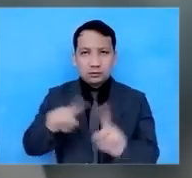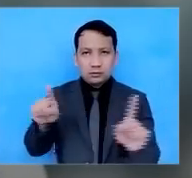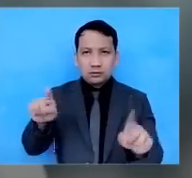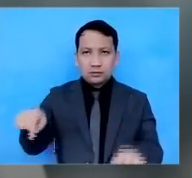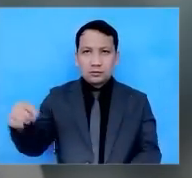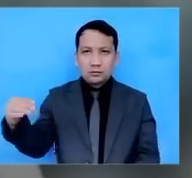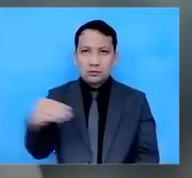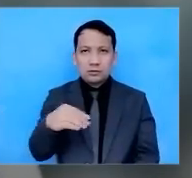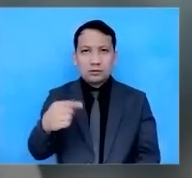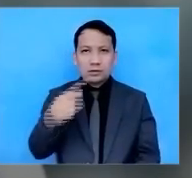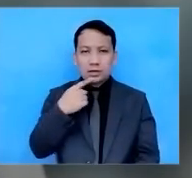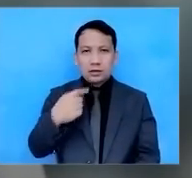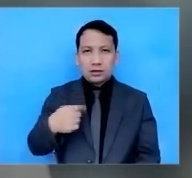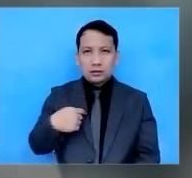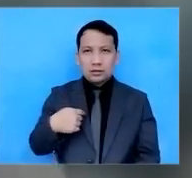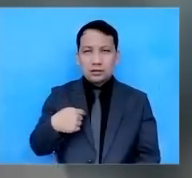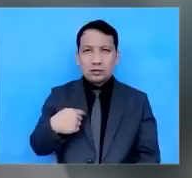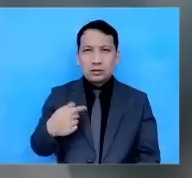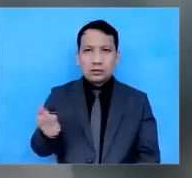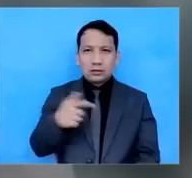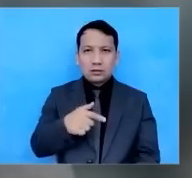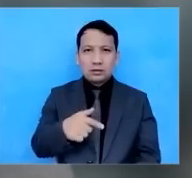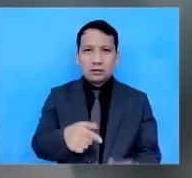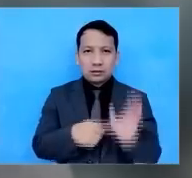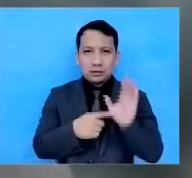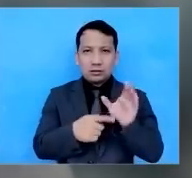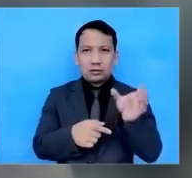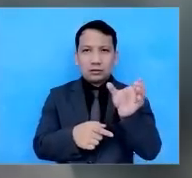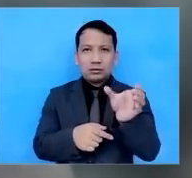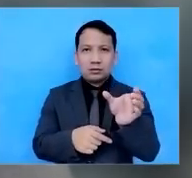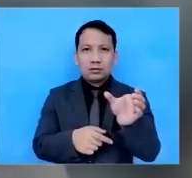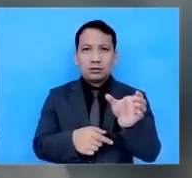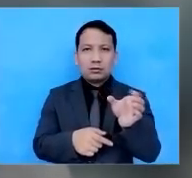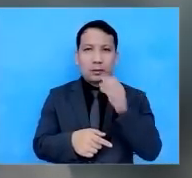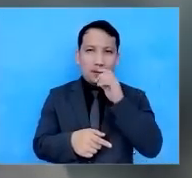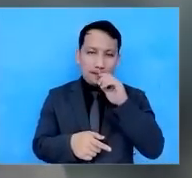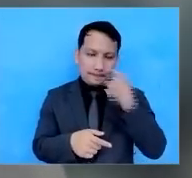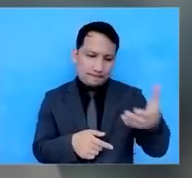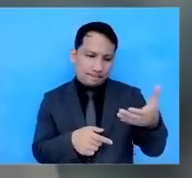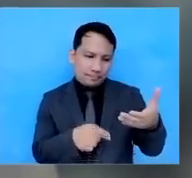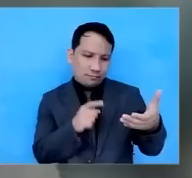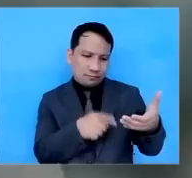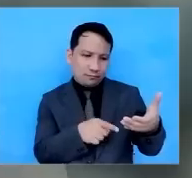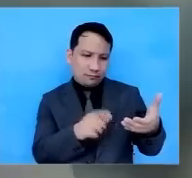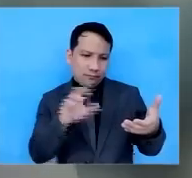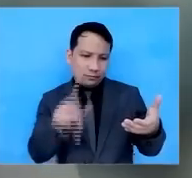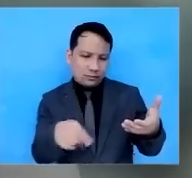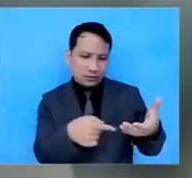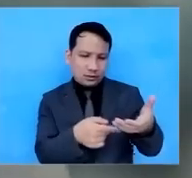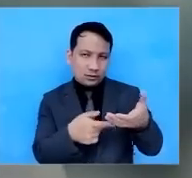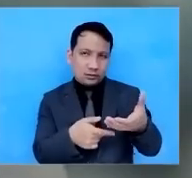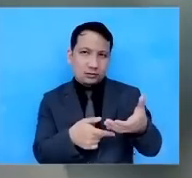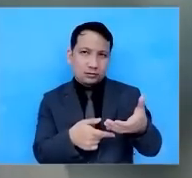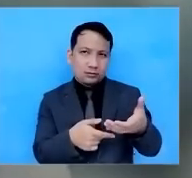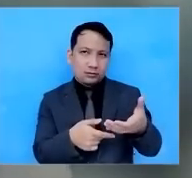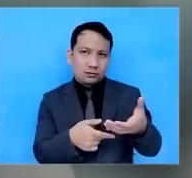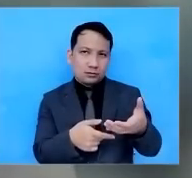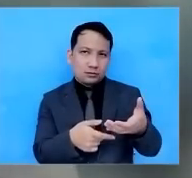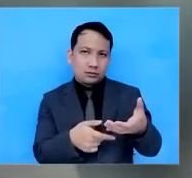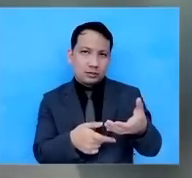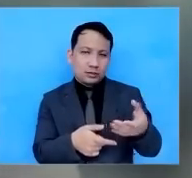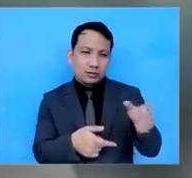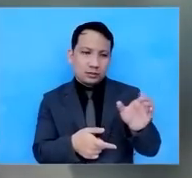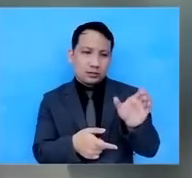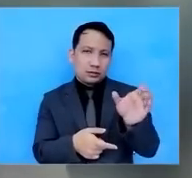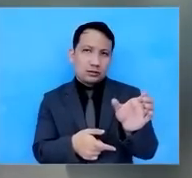ako yan, sabi niya, ako yung ano, patingin sir. Sabi niya ganun, patingin daw ng cellphone ko. So, hawak ko yung cellphone